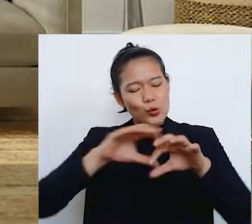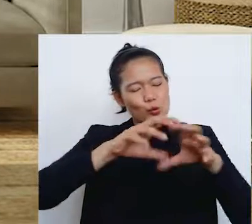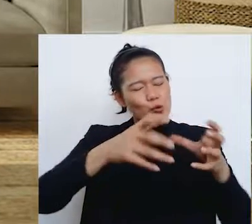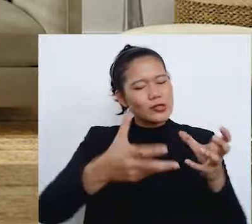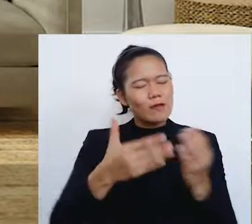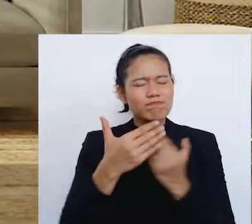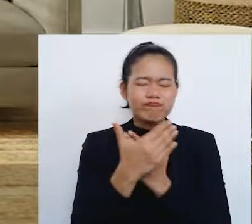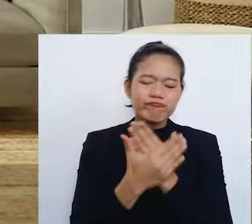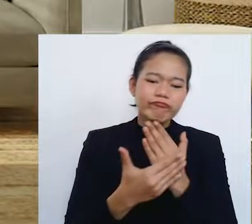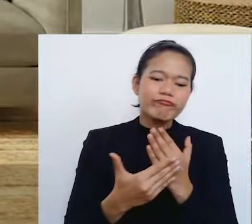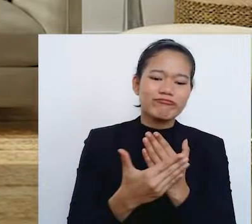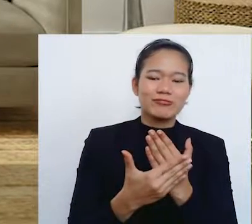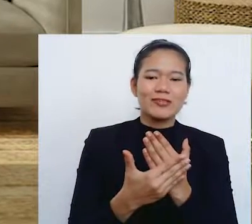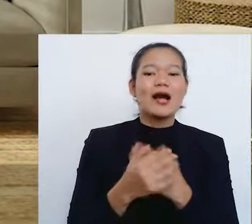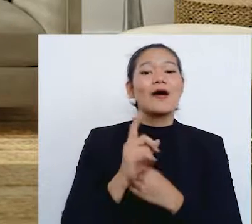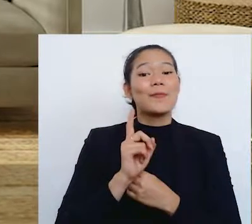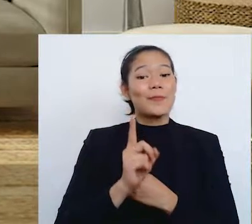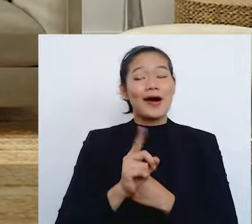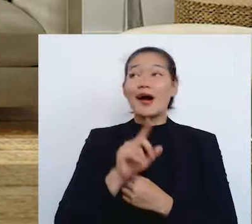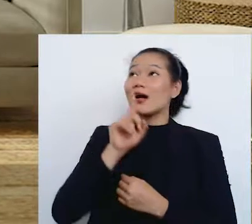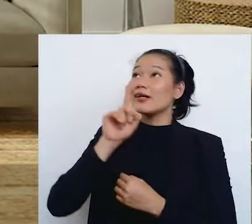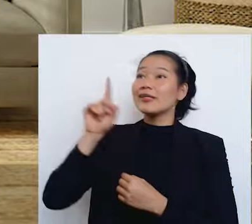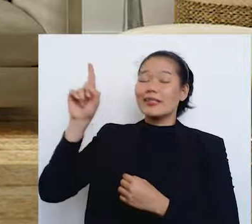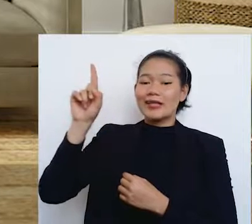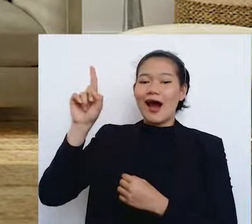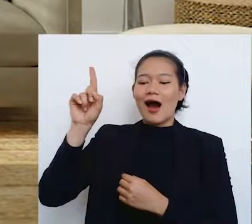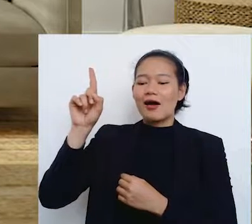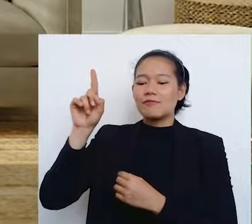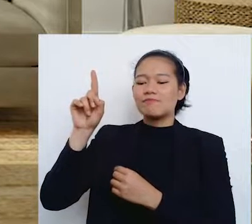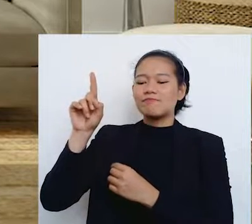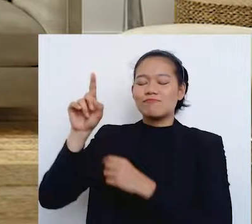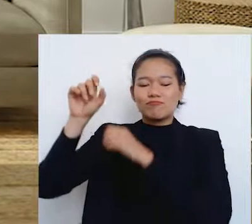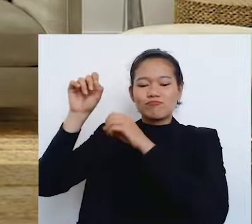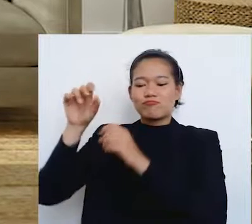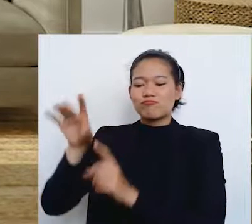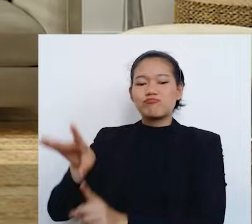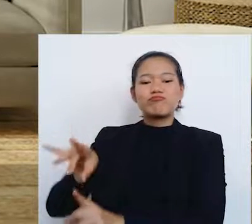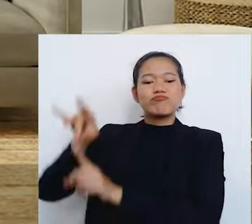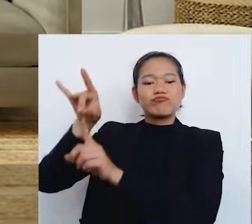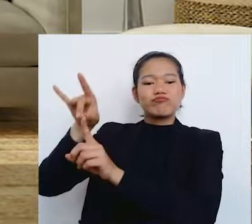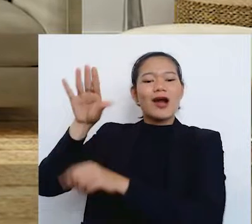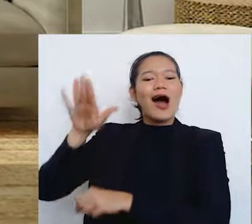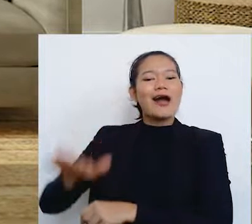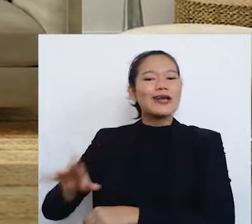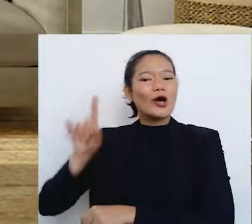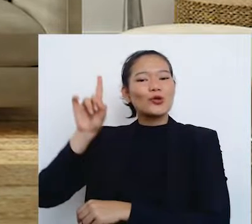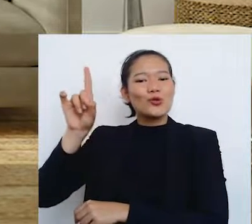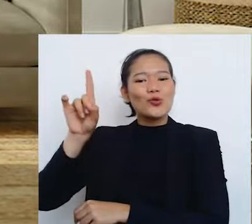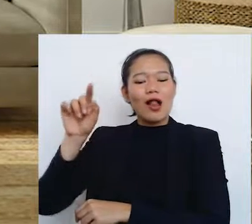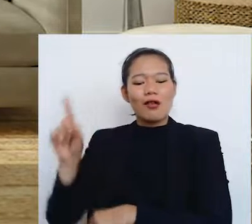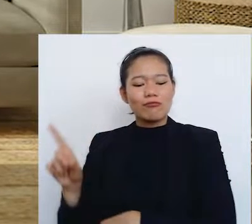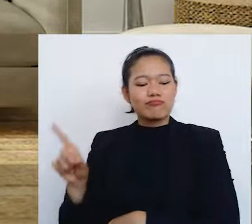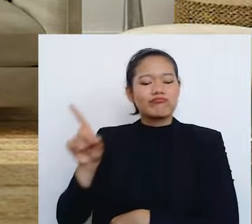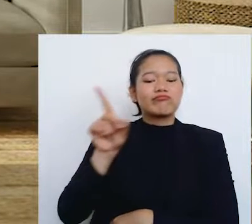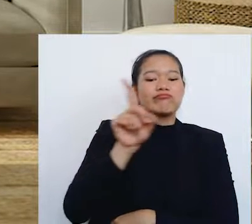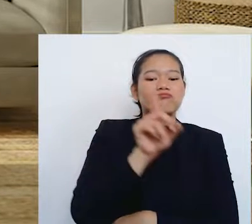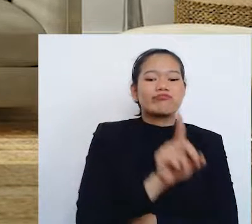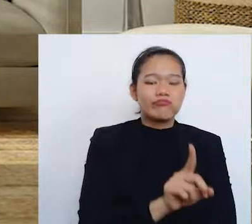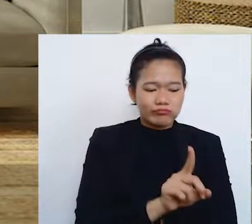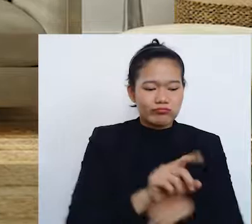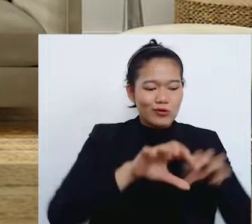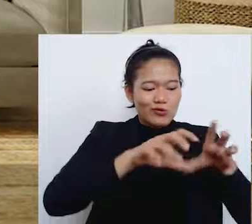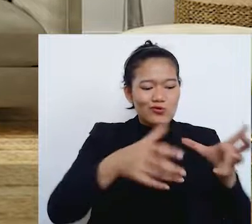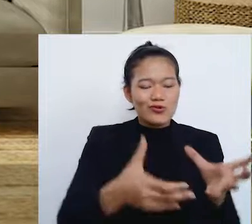akan dunia ini, sehingga Ia telah mengaruniakan anaknya yang